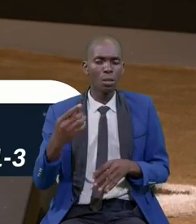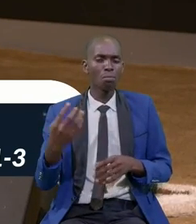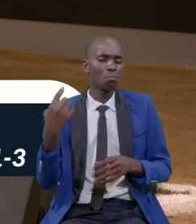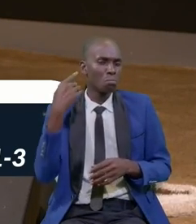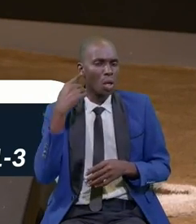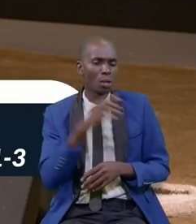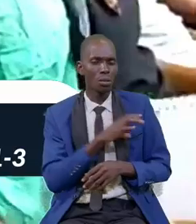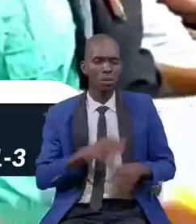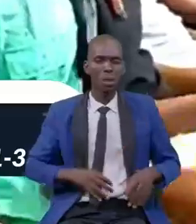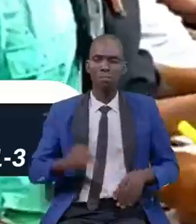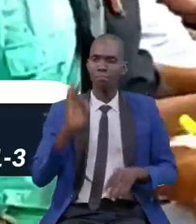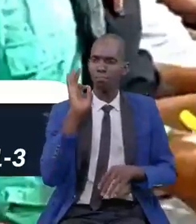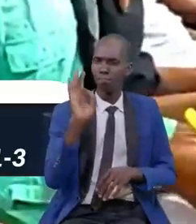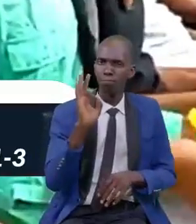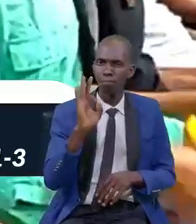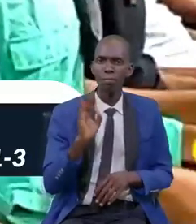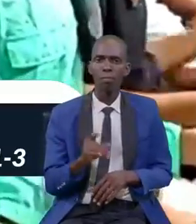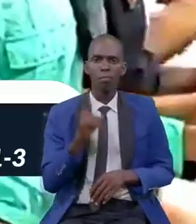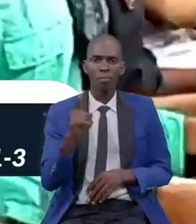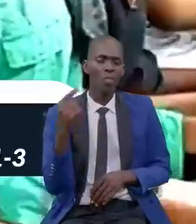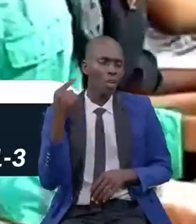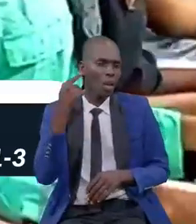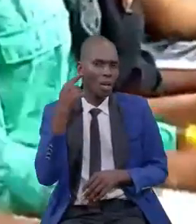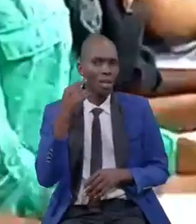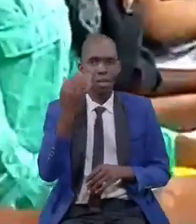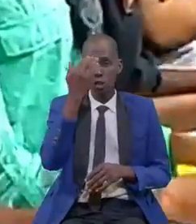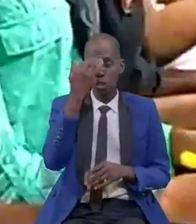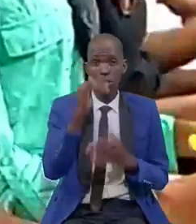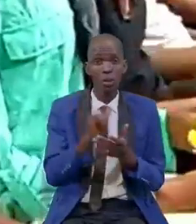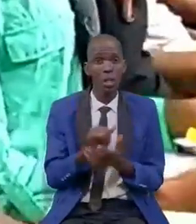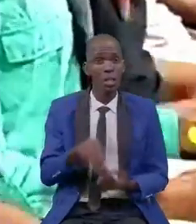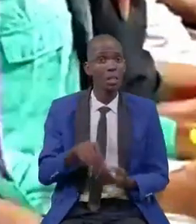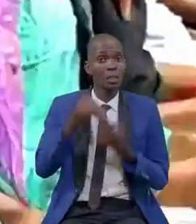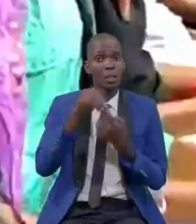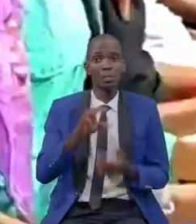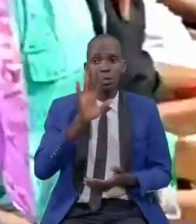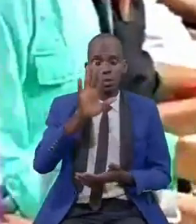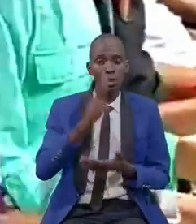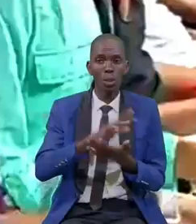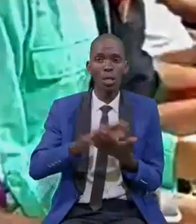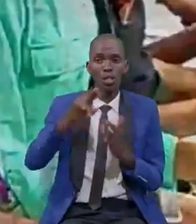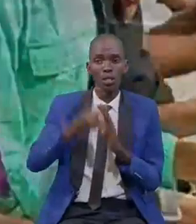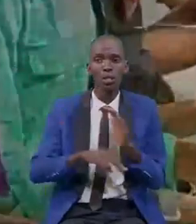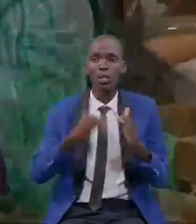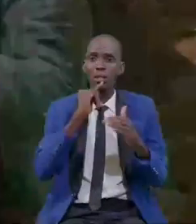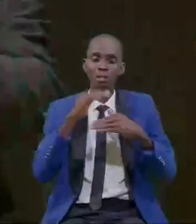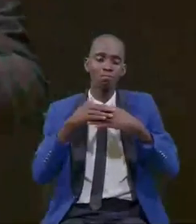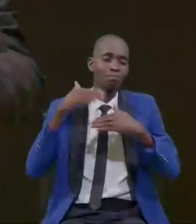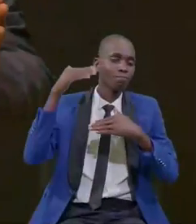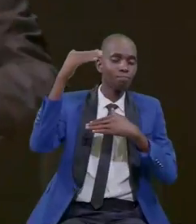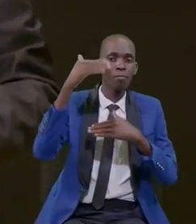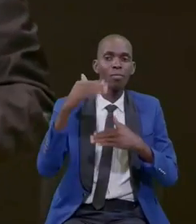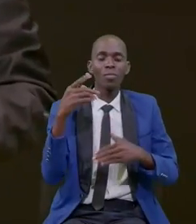son message, ils ont entendu son message. Il dit, si votre justice ne surpasse, c'est-à-dire la